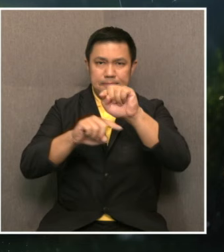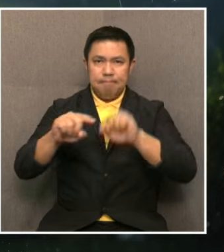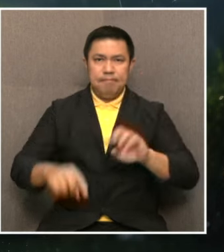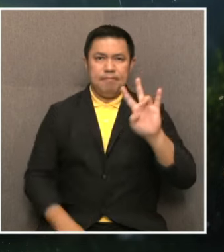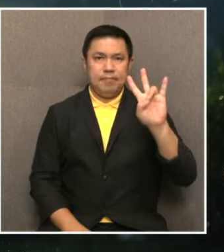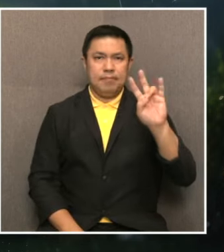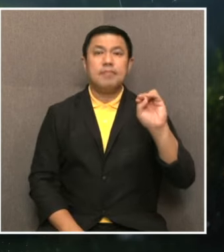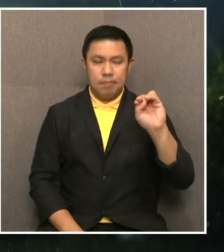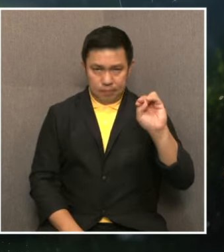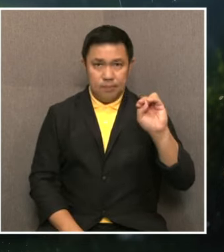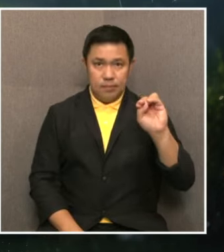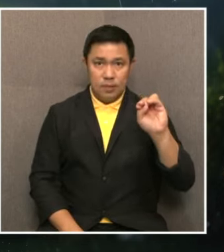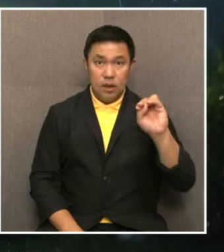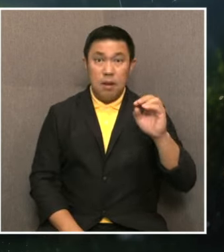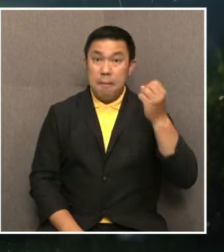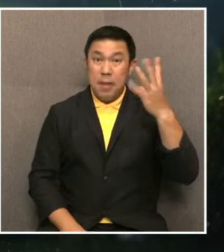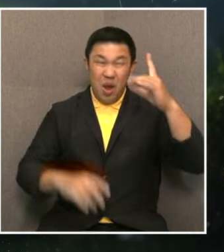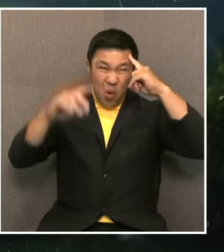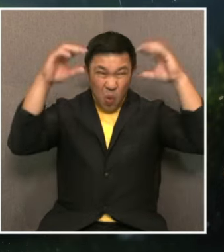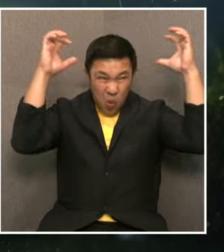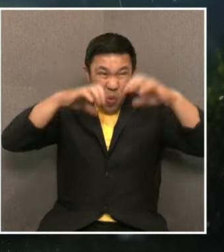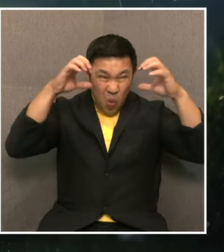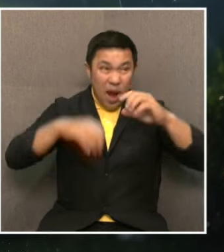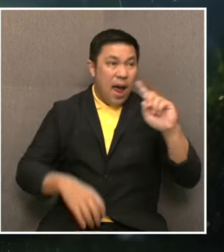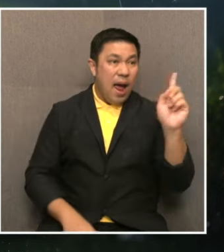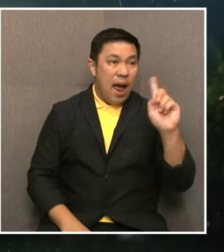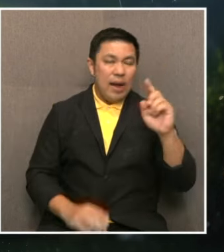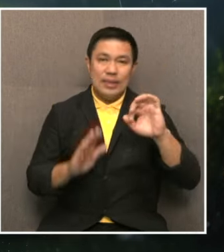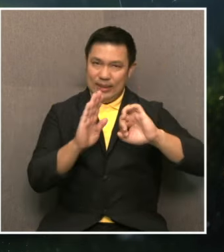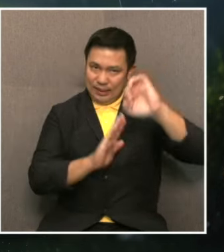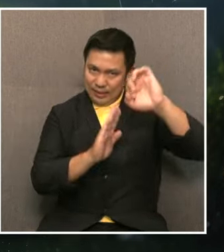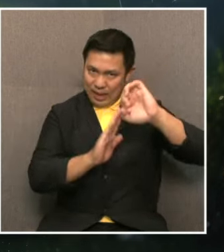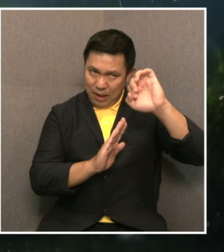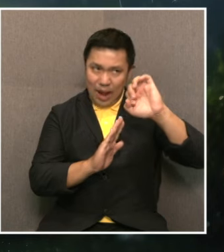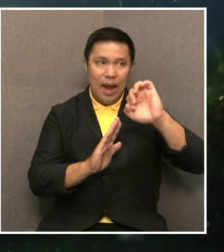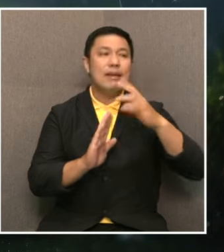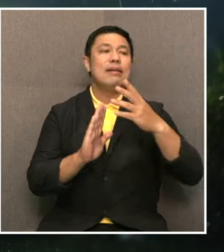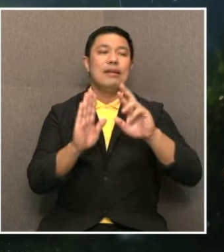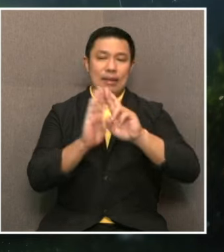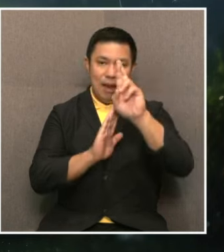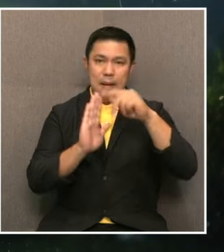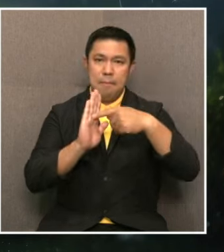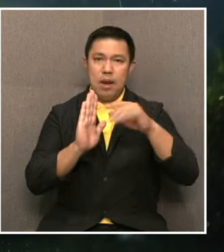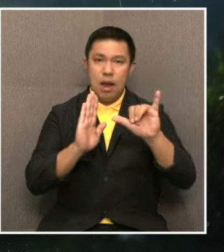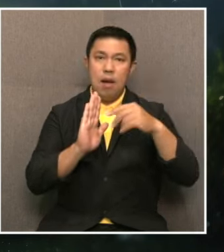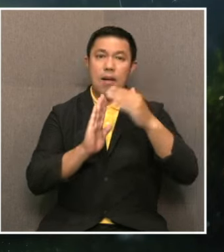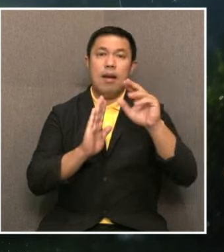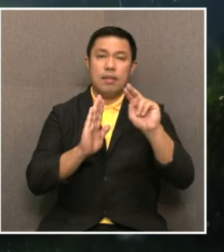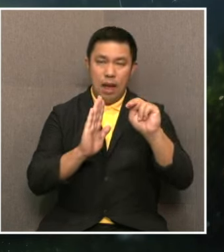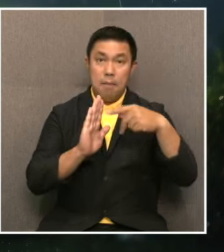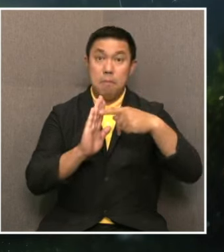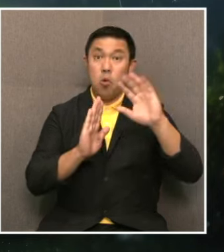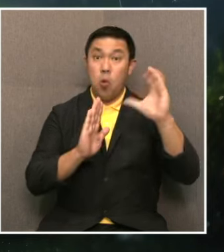70ของพื้นที่มีฝนตกหนักบางแห่งค่ะบริเวณจังหวัดเชียงใหม่เชียงรายพะเยาน่านพิษณุโลกและ